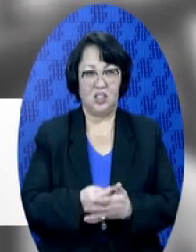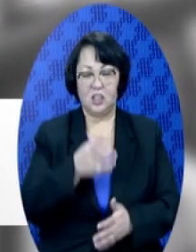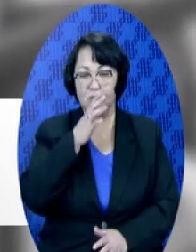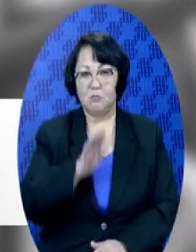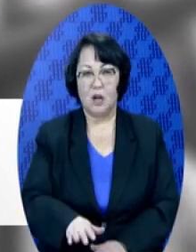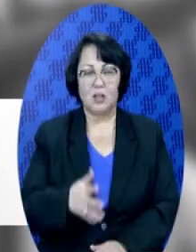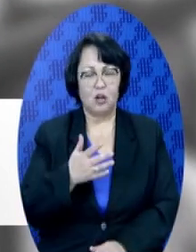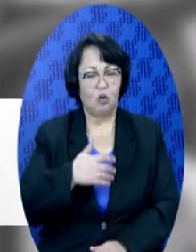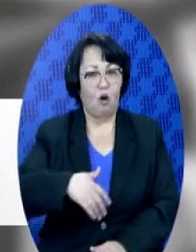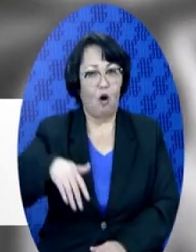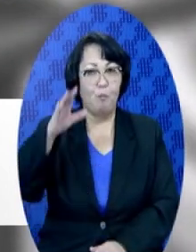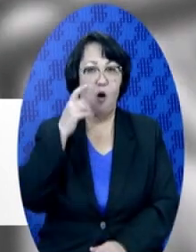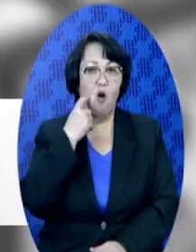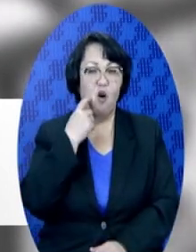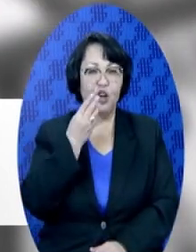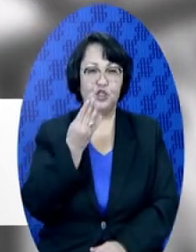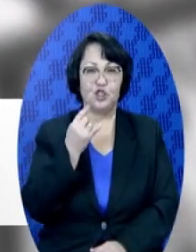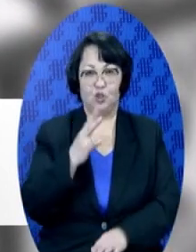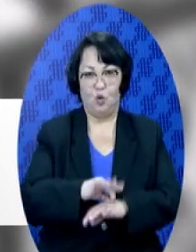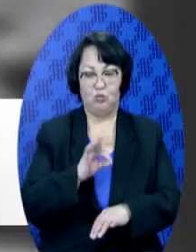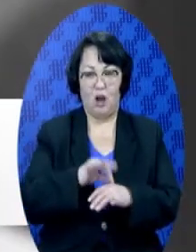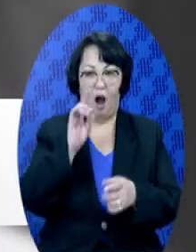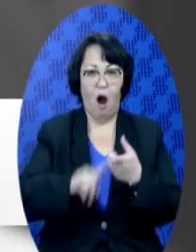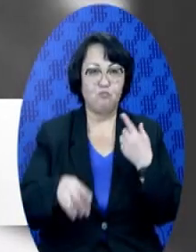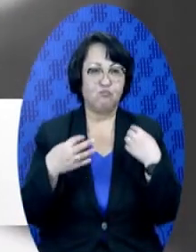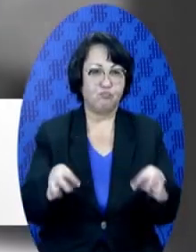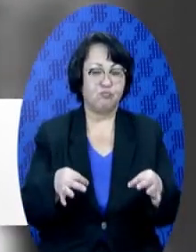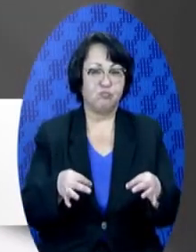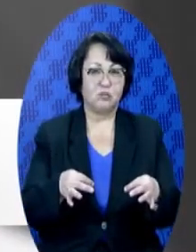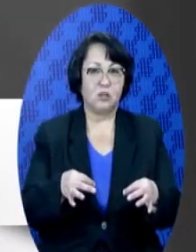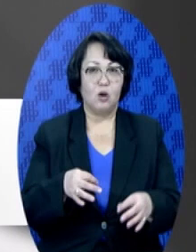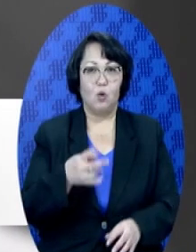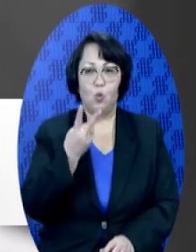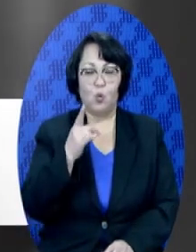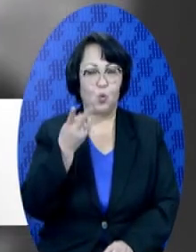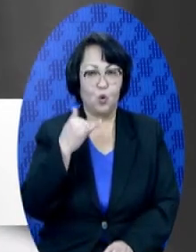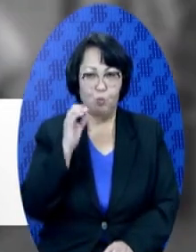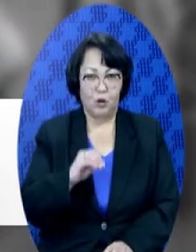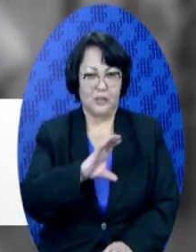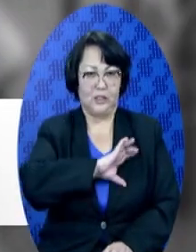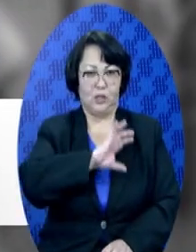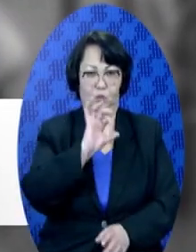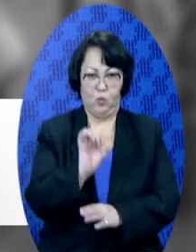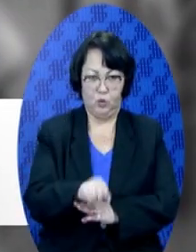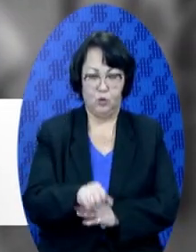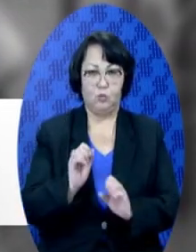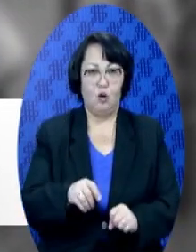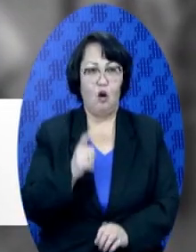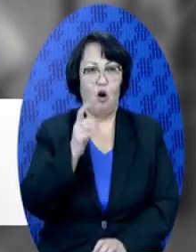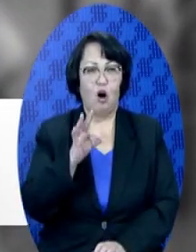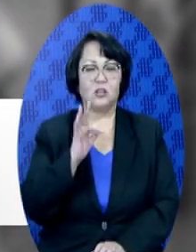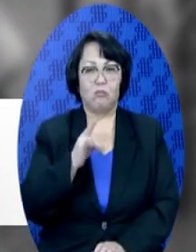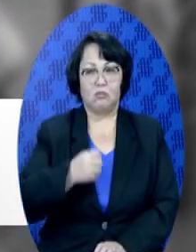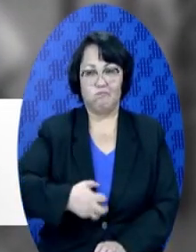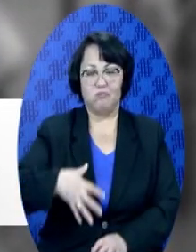өвдөх магадлал хэвэн жинтэй хүүхдээс хэд дахин өндөр байдаг. Түүнээс гадна өргүйдэл үүсгэх, сэтгэл готролд орох, хорт хавдраар өвдөх суур